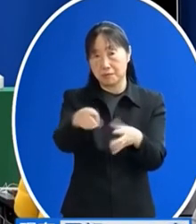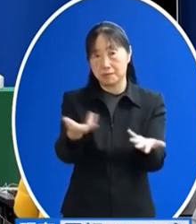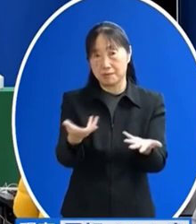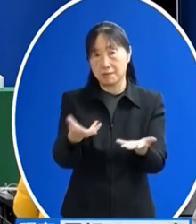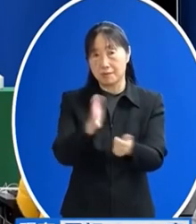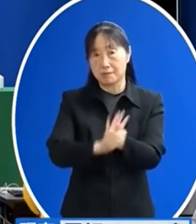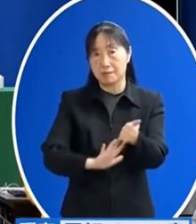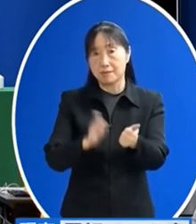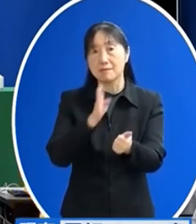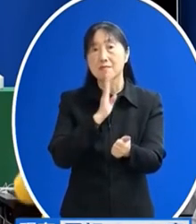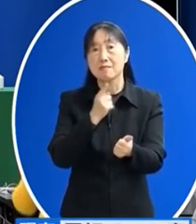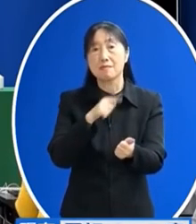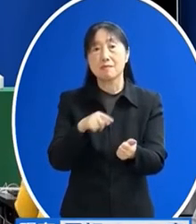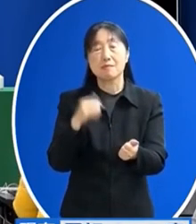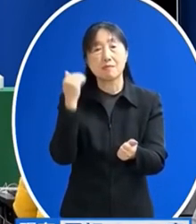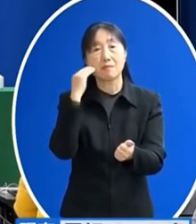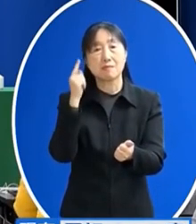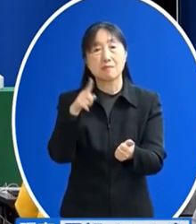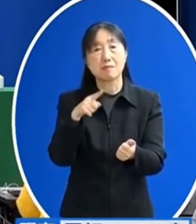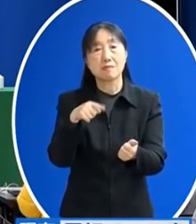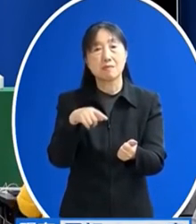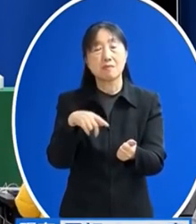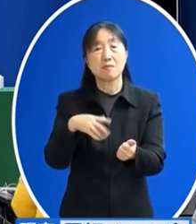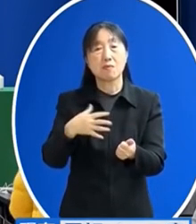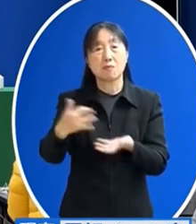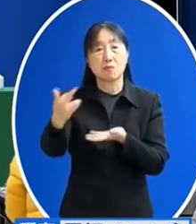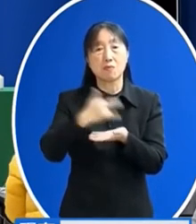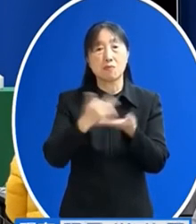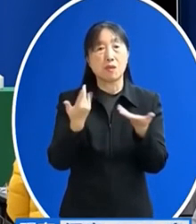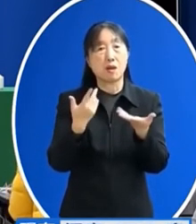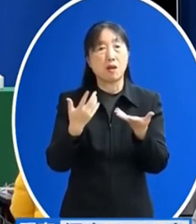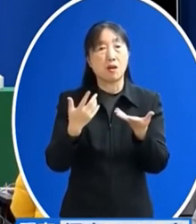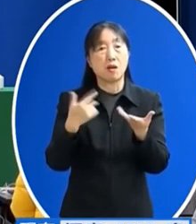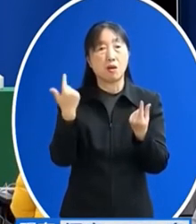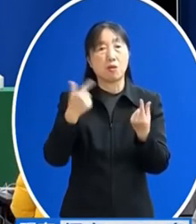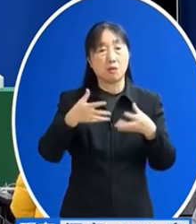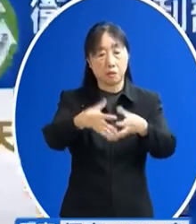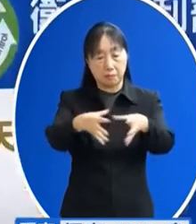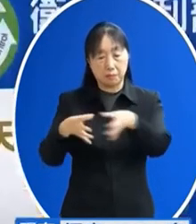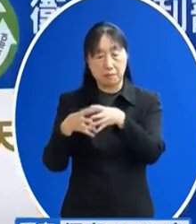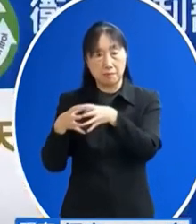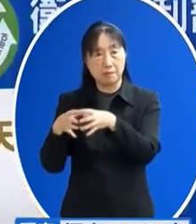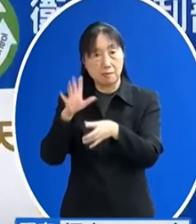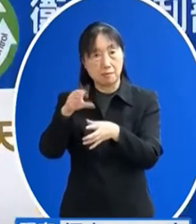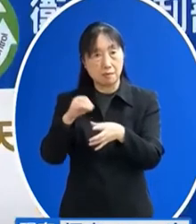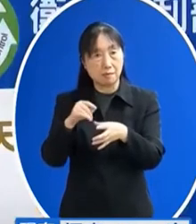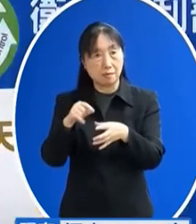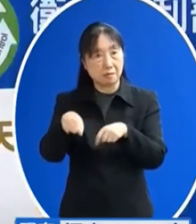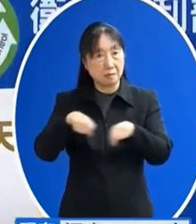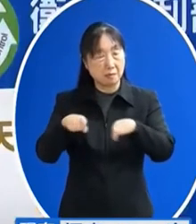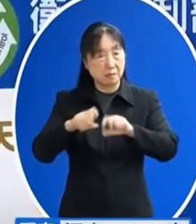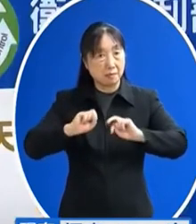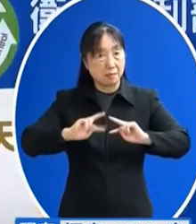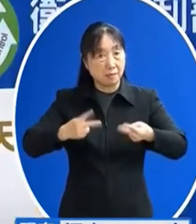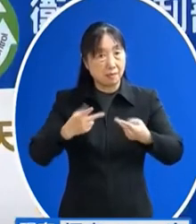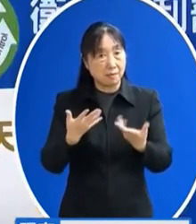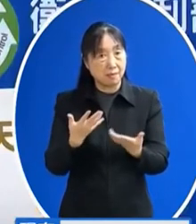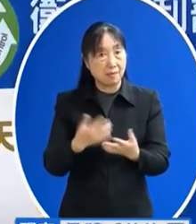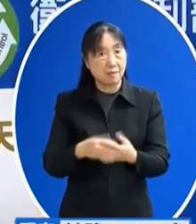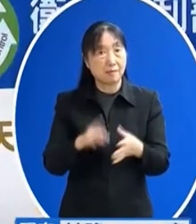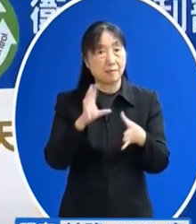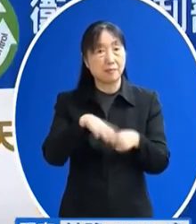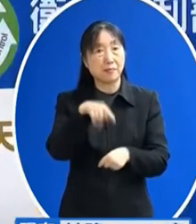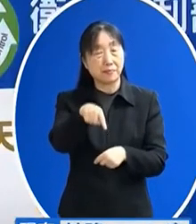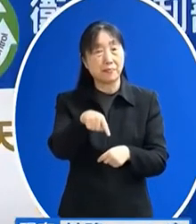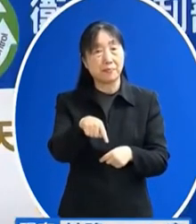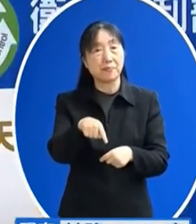耽误？跟博流的旅游泡泡还有没有可能后续发展的可能性？谢谢。 好，那当然哈，因为这是波